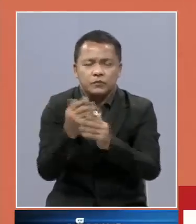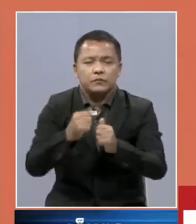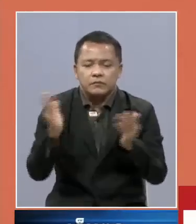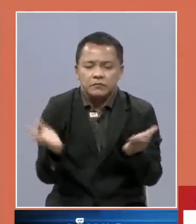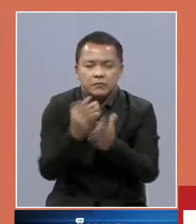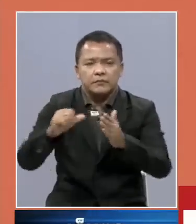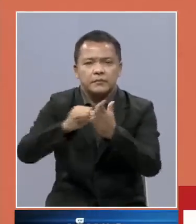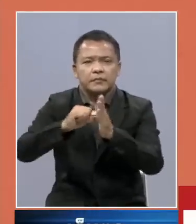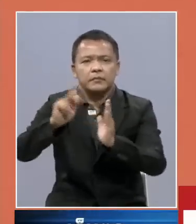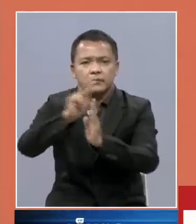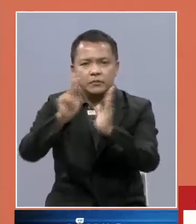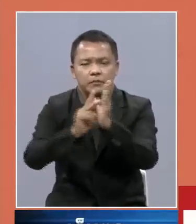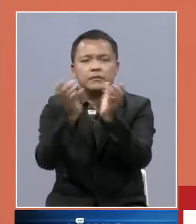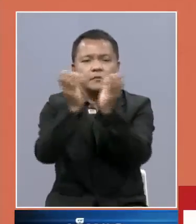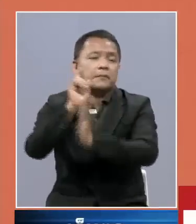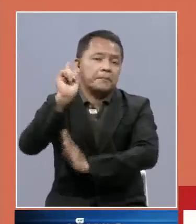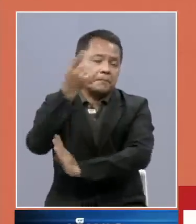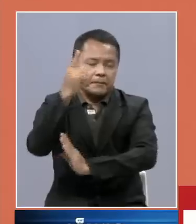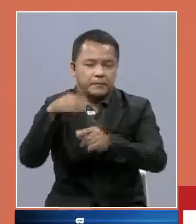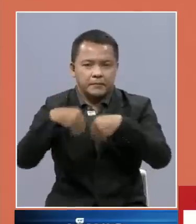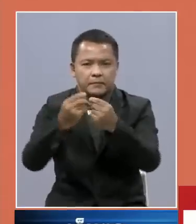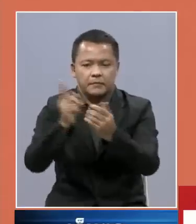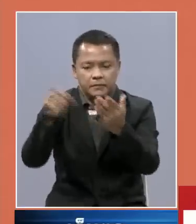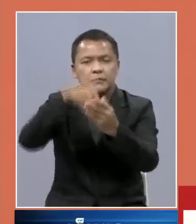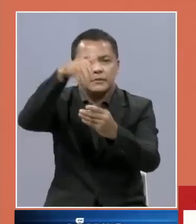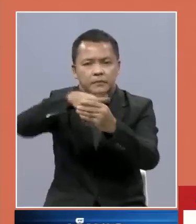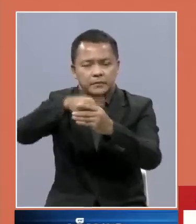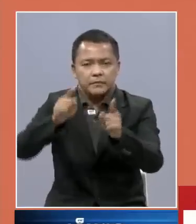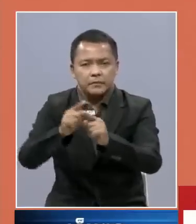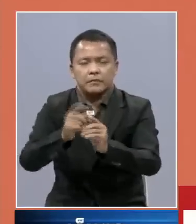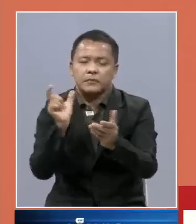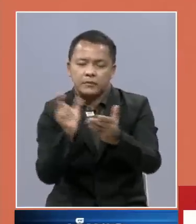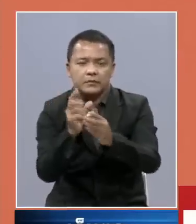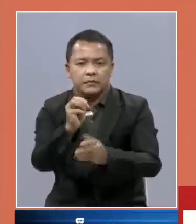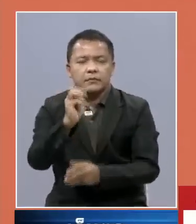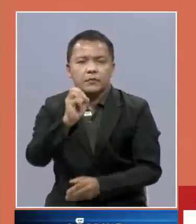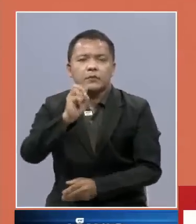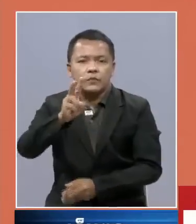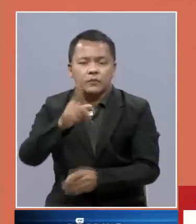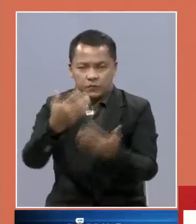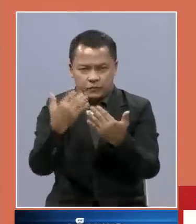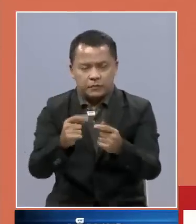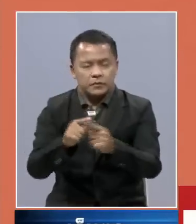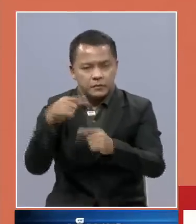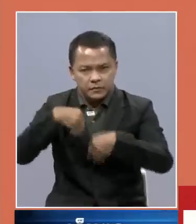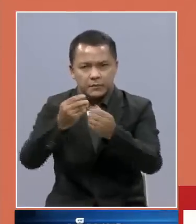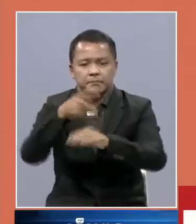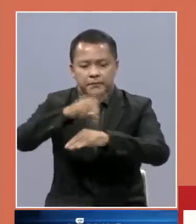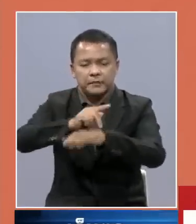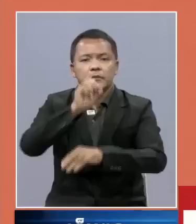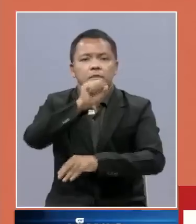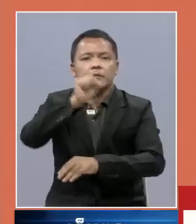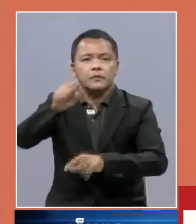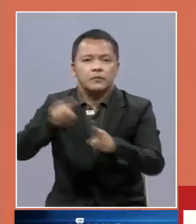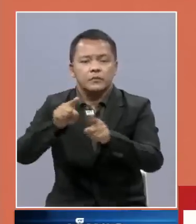ดันการแก้ไขร่างรัฐธรรมนูญฉบับใหม่ให้มาจากการเลือกตั้งซึ่งถูกบรรจุไว้ใน MOU ดังนั้นนะคะจึงต้องมีประธานรัฐส